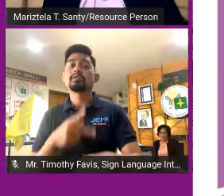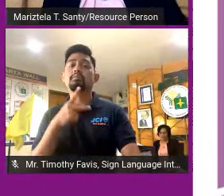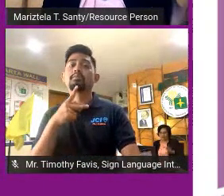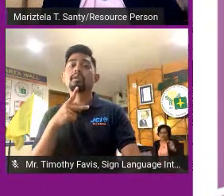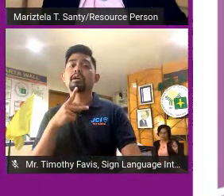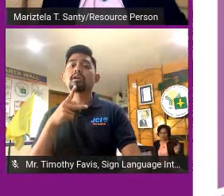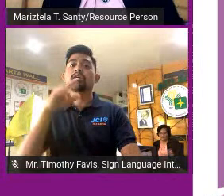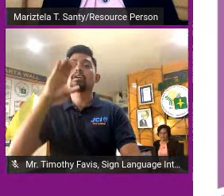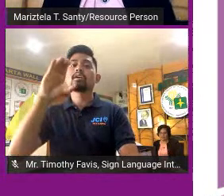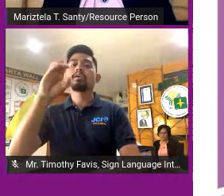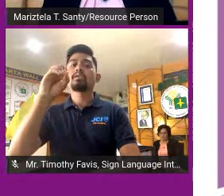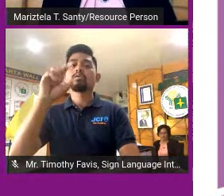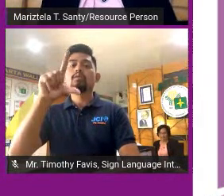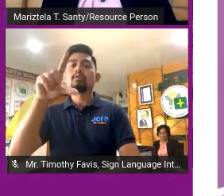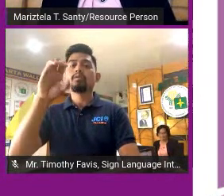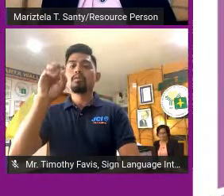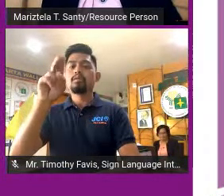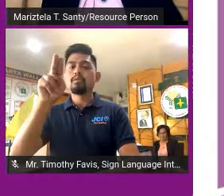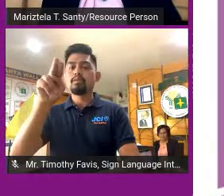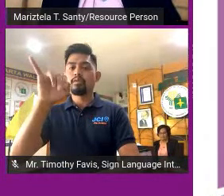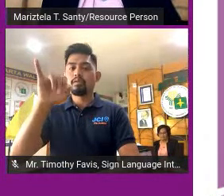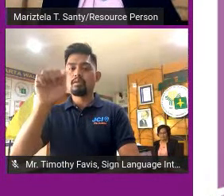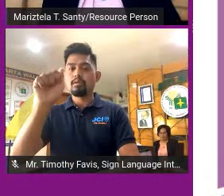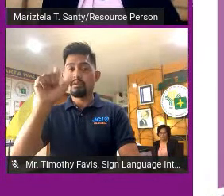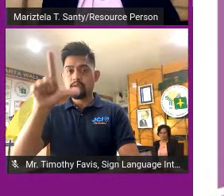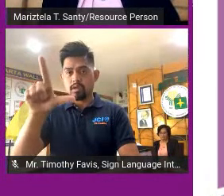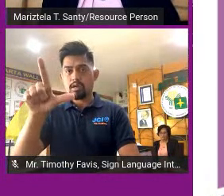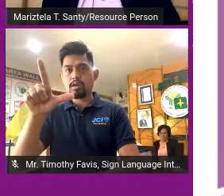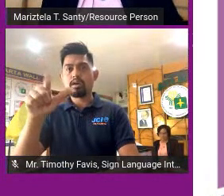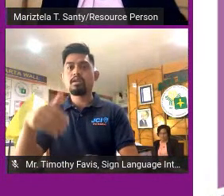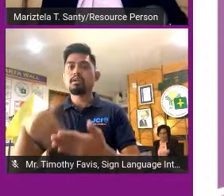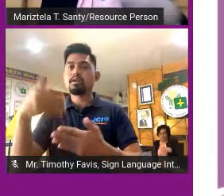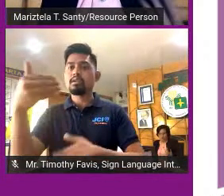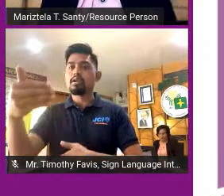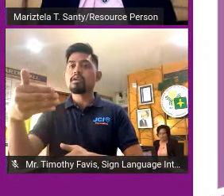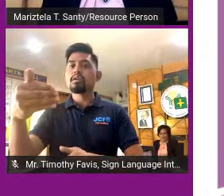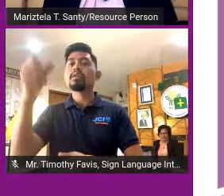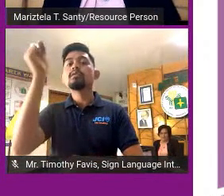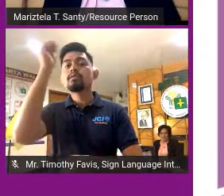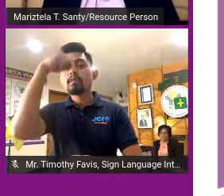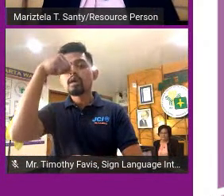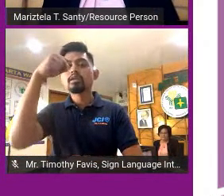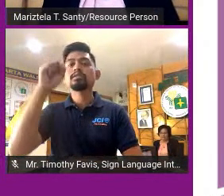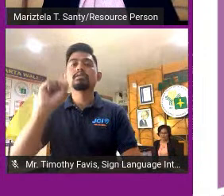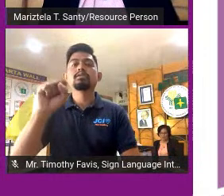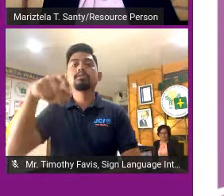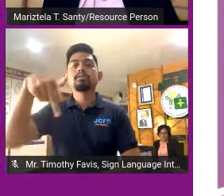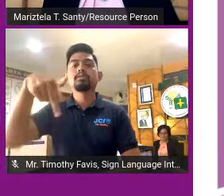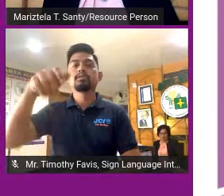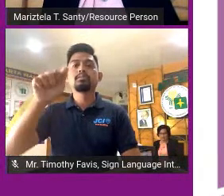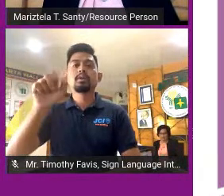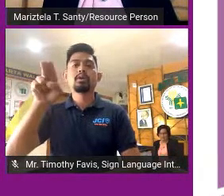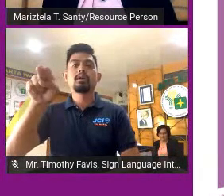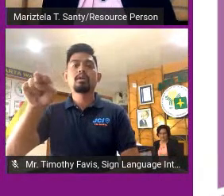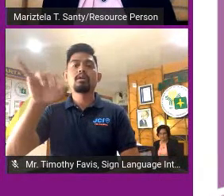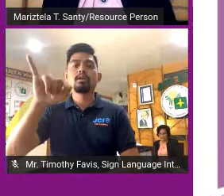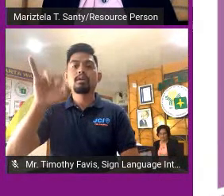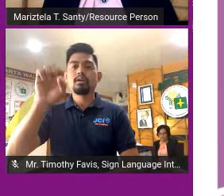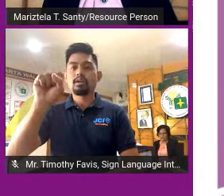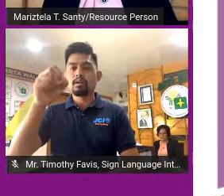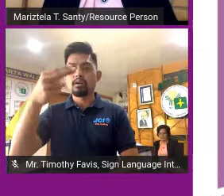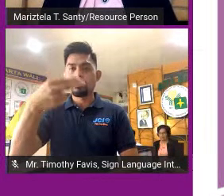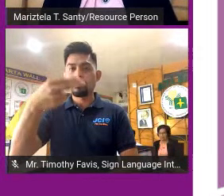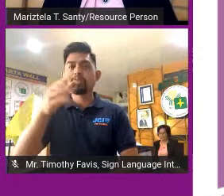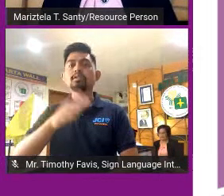Pag-colonial, they enjoyed equal status with men. Nung pre-colonial, recognized as political and